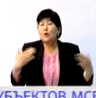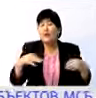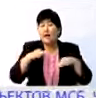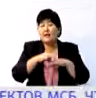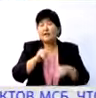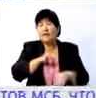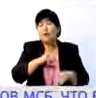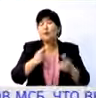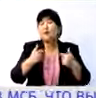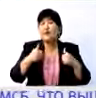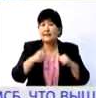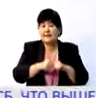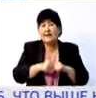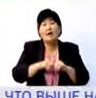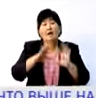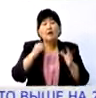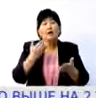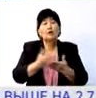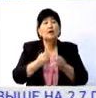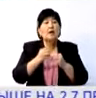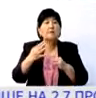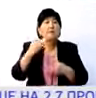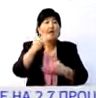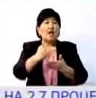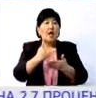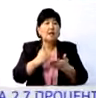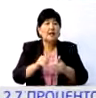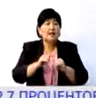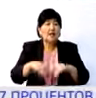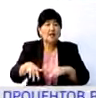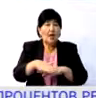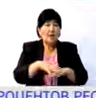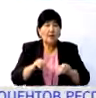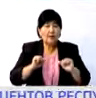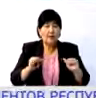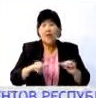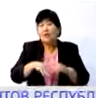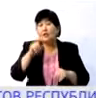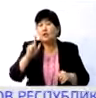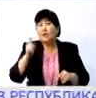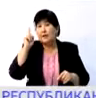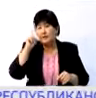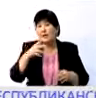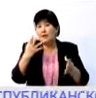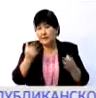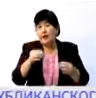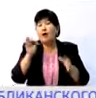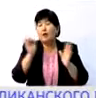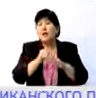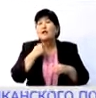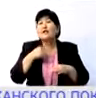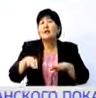организацию работы секций. В общей сложности прозвучало 15 предложений по развитию массового спорта. Депутаты признали их актуальность и